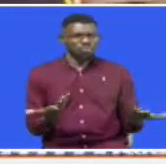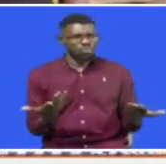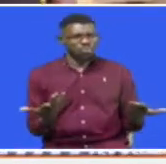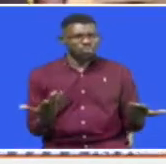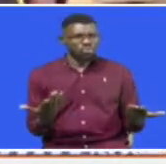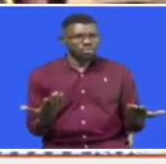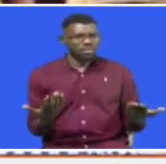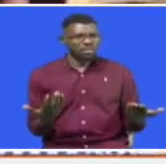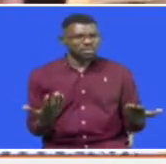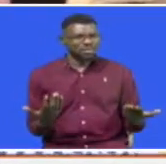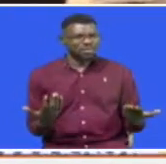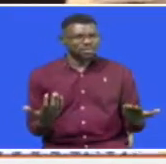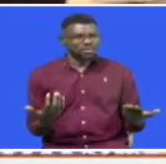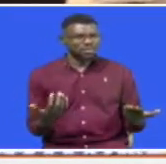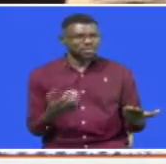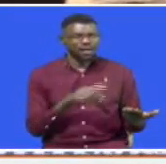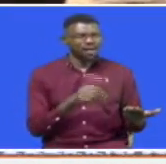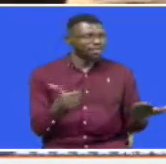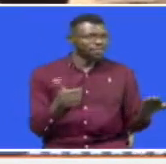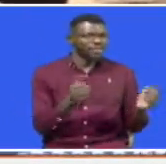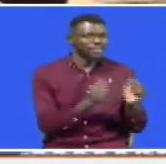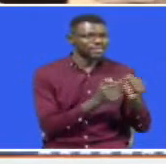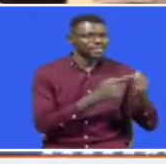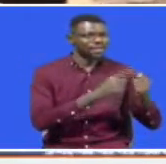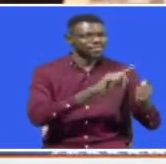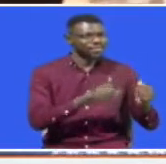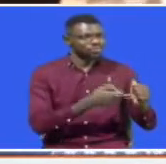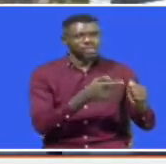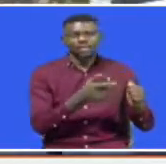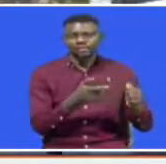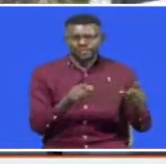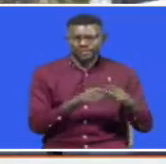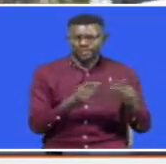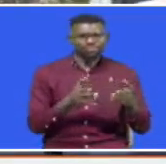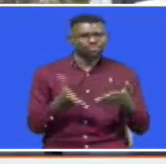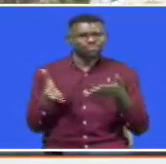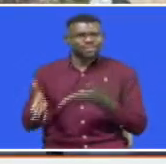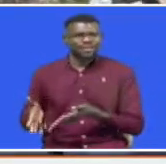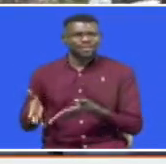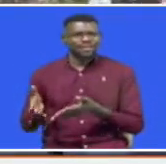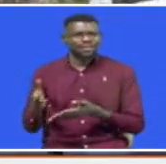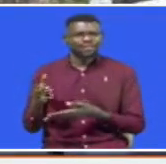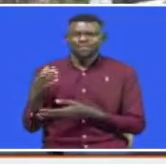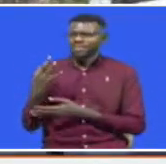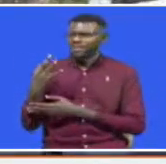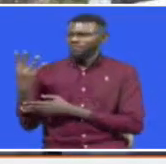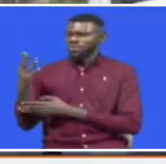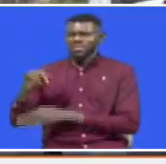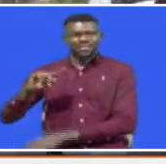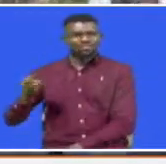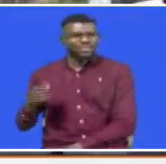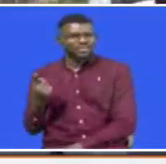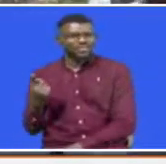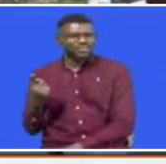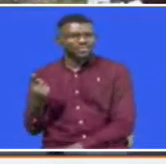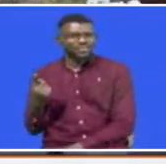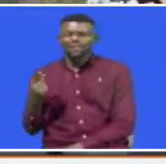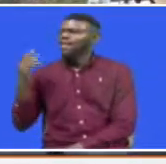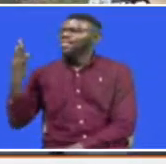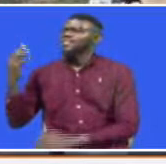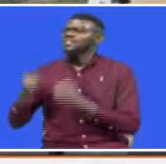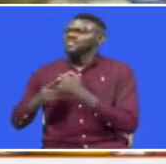Northern inakuwa inalipishwa 16,000. Kuna boda ya huku chini tunalipa 34,000. Tumeambiwa leo tulikuwa tunalipa